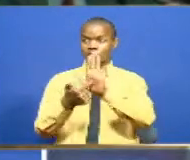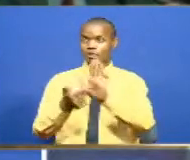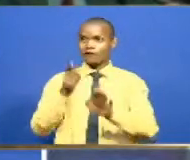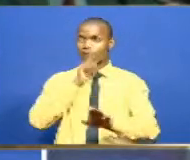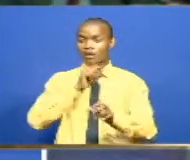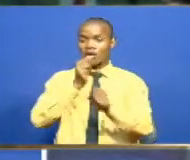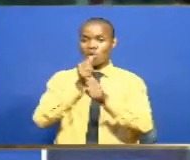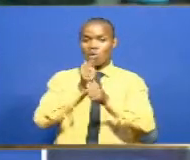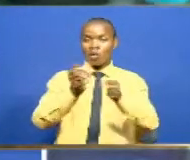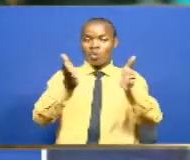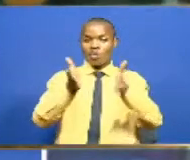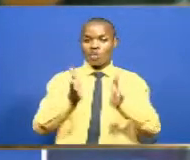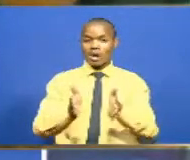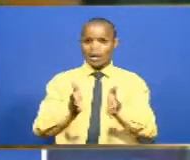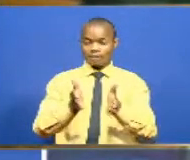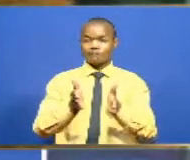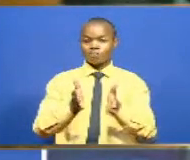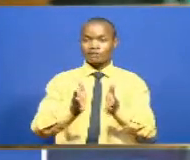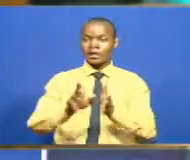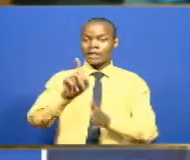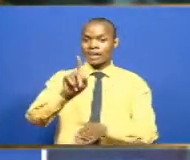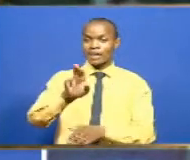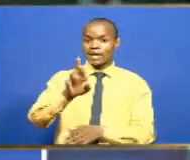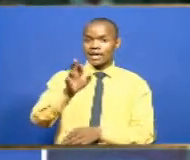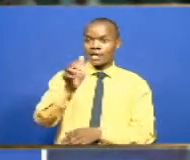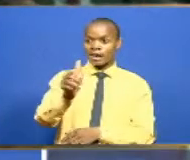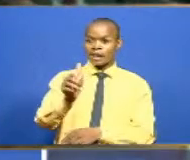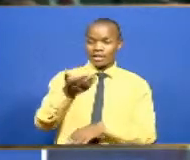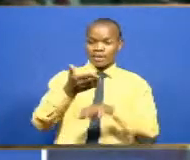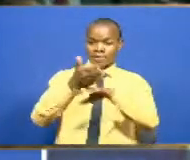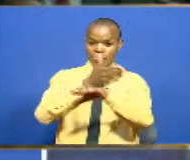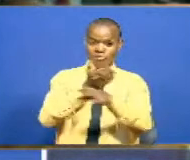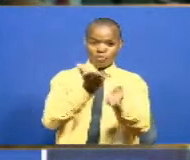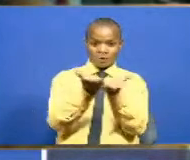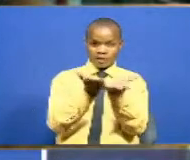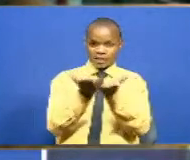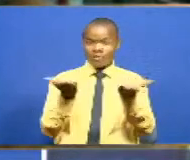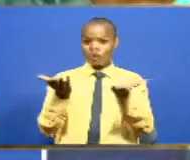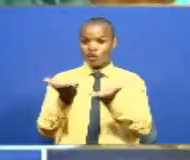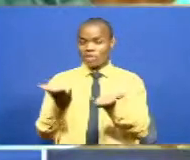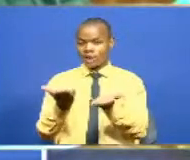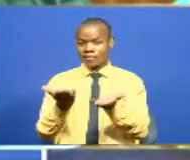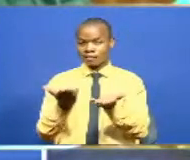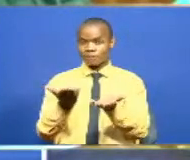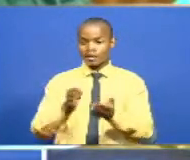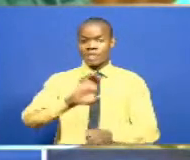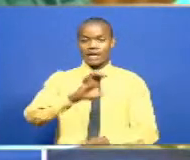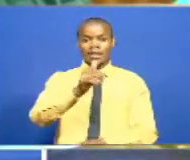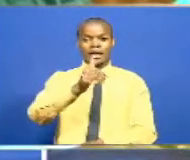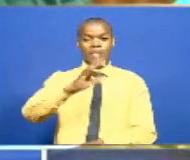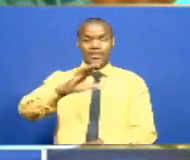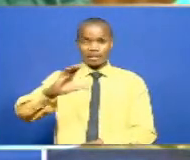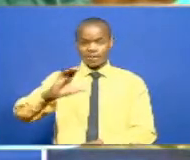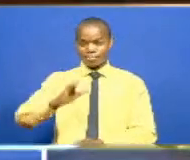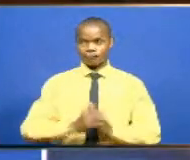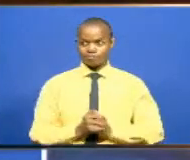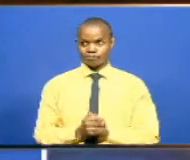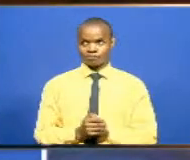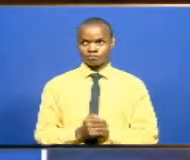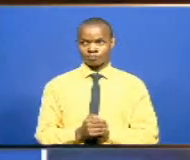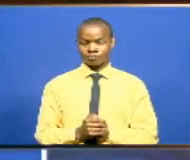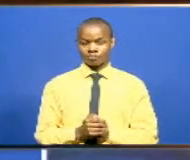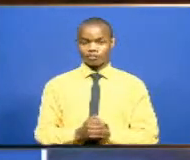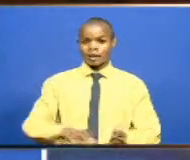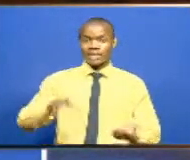wa halmashauri ya ukusanyaji ushuru na ambaye awali alihudumu kwenye tume ya maadili na vita dhidi ya ufisadi. Kwenye